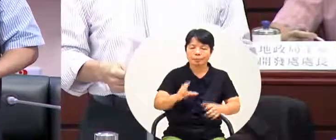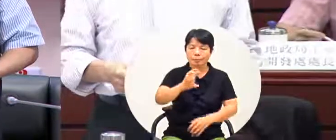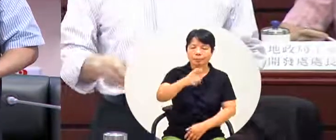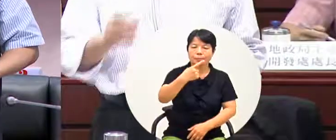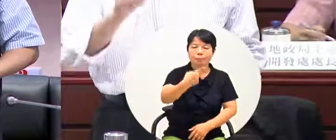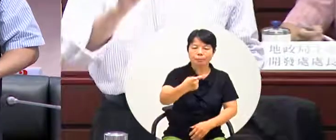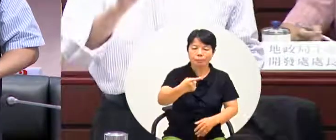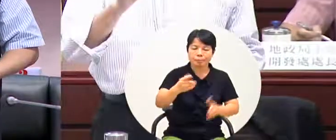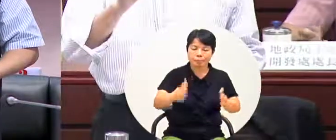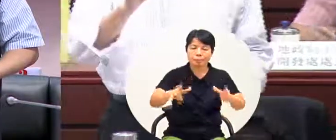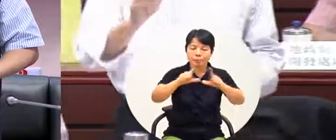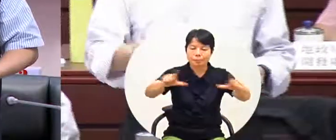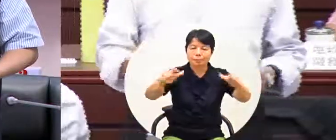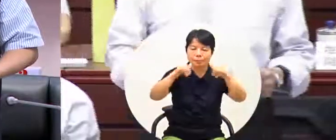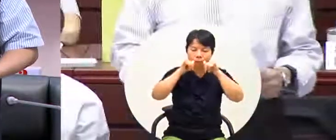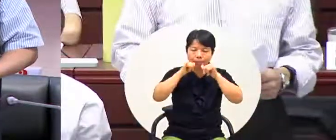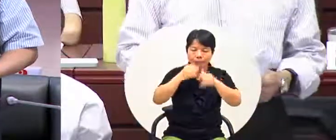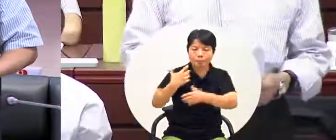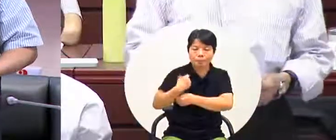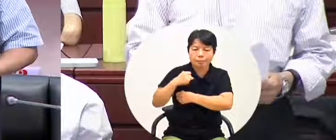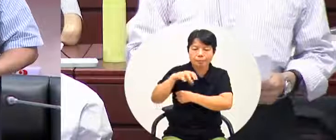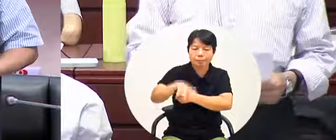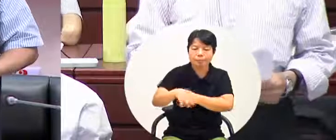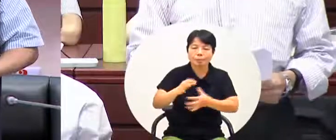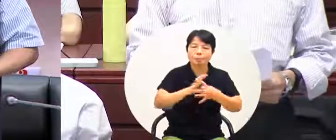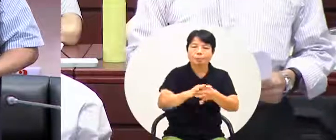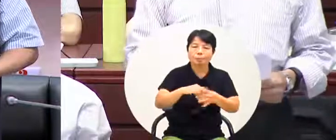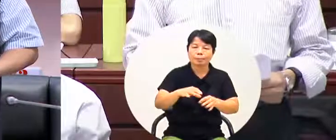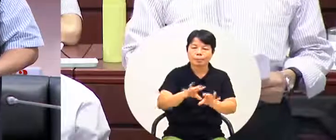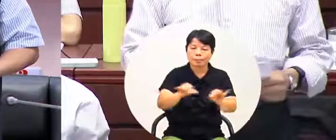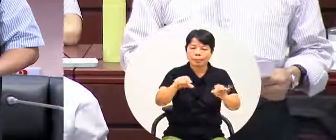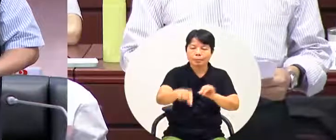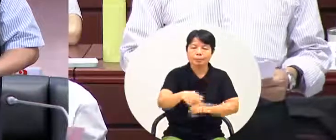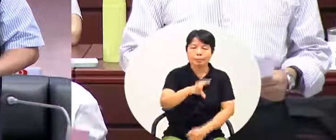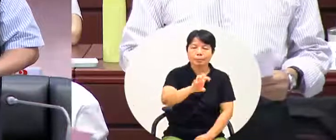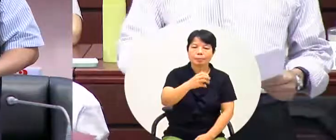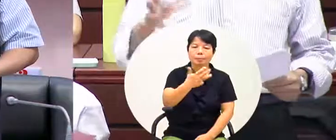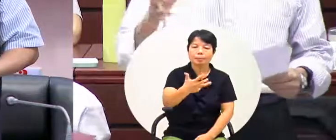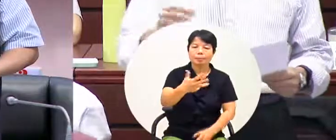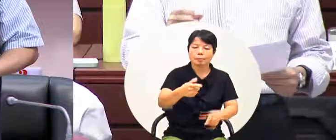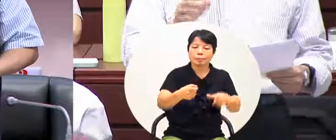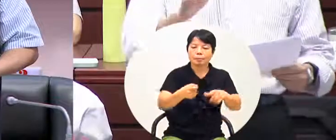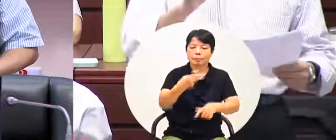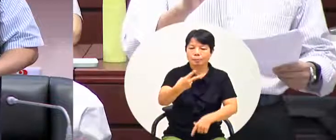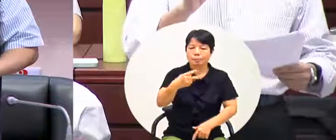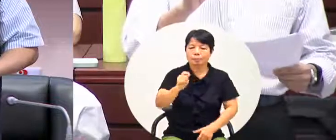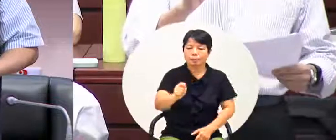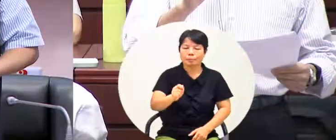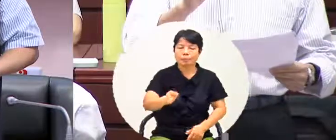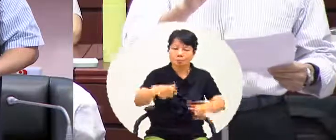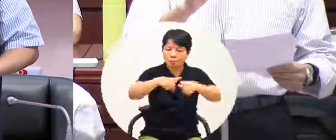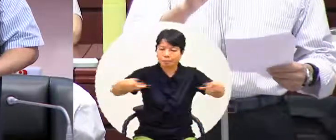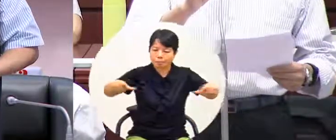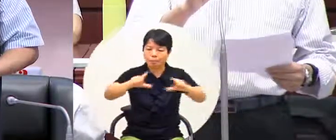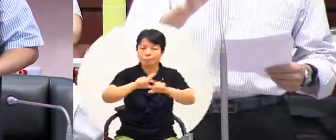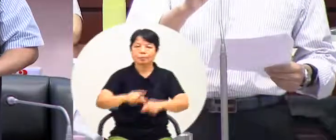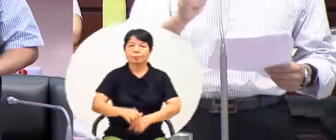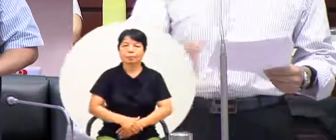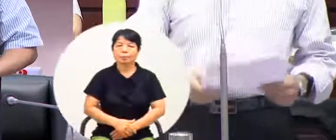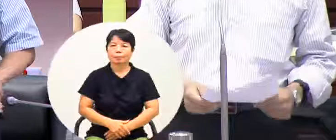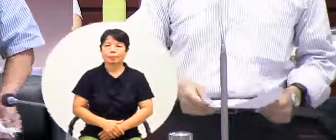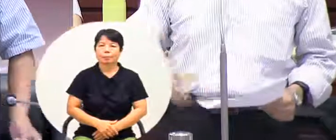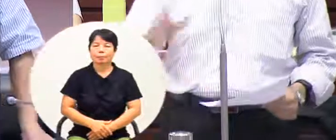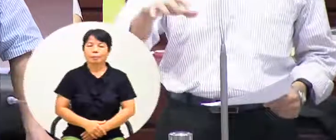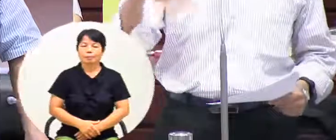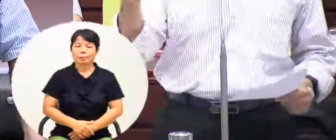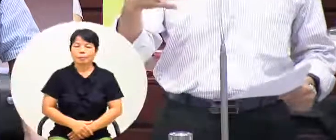关心哦，它总共面积是48公顷哦，是相当大的一个范围哈。啊，即马刚刚黄